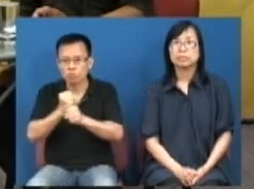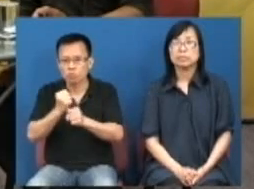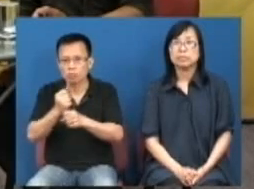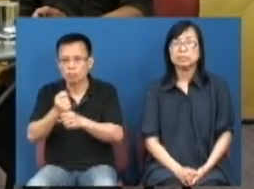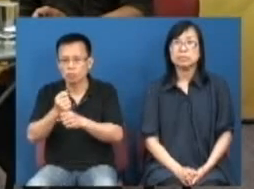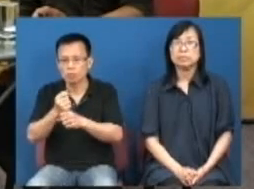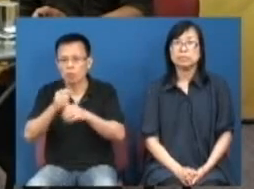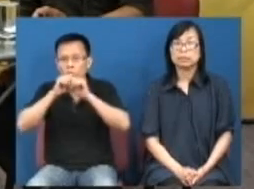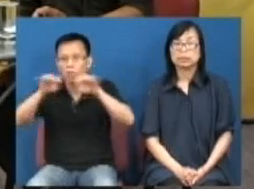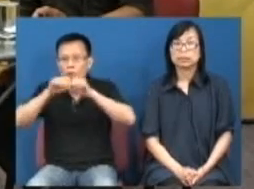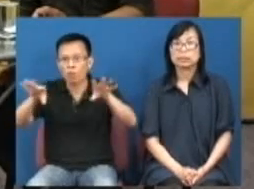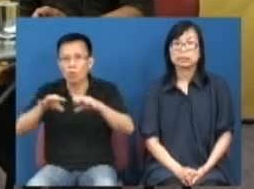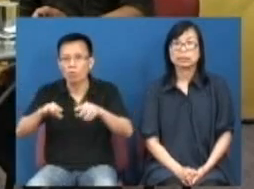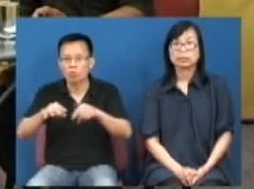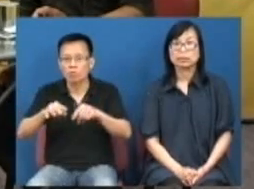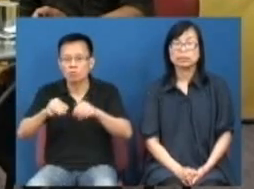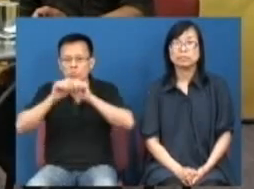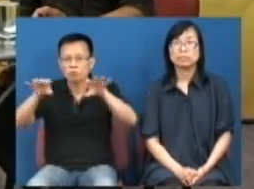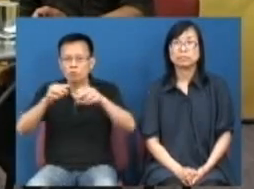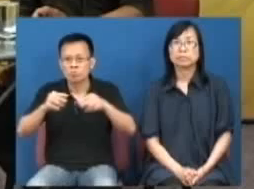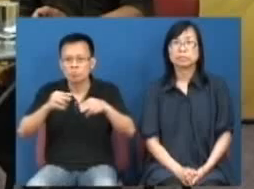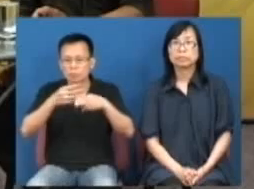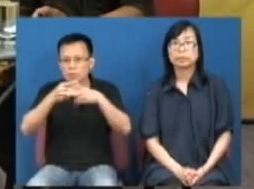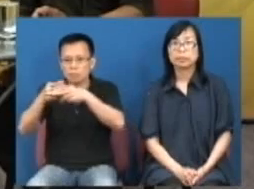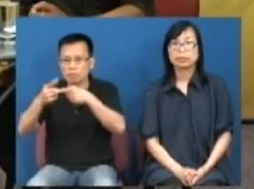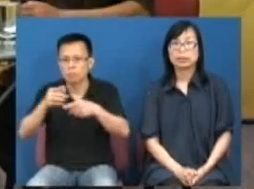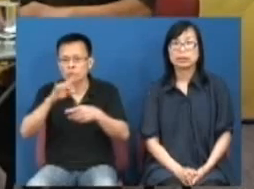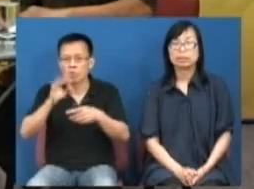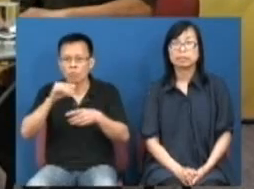嘅係廣告或者啲宣傳嘅片段，咁我先至可以播噶嘛？